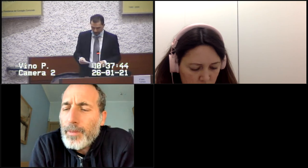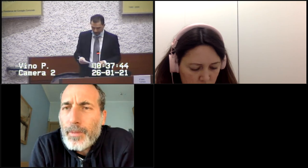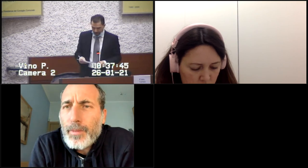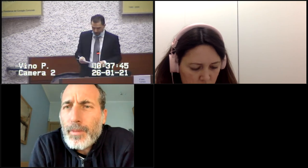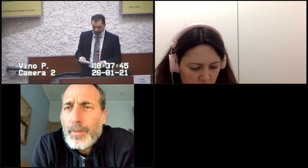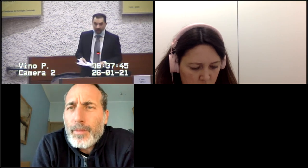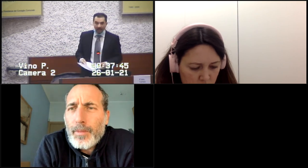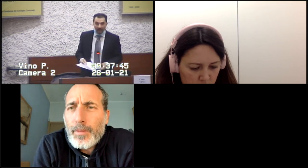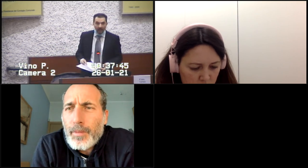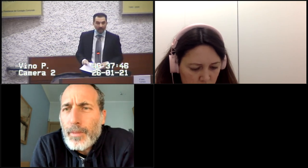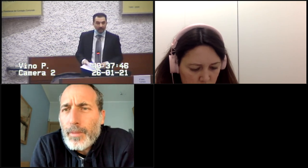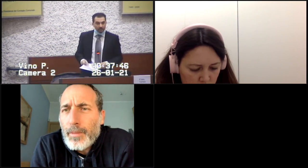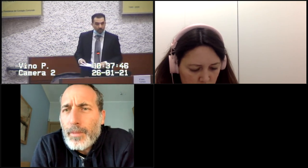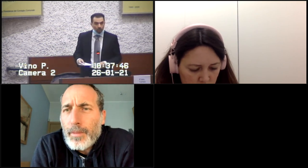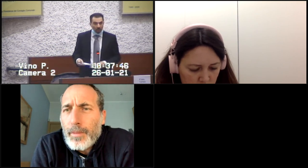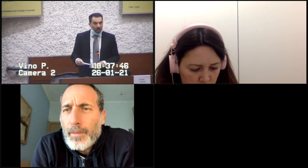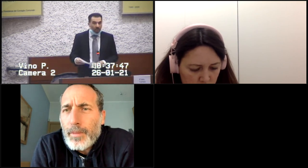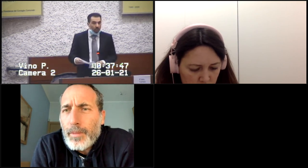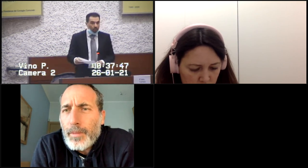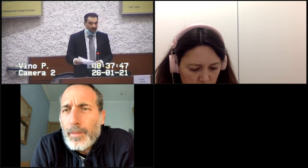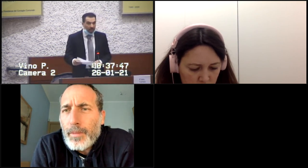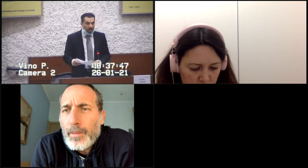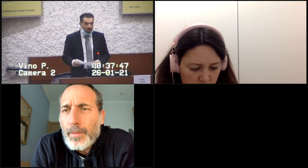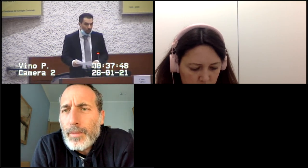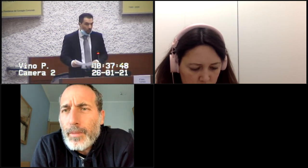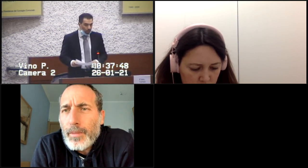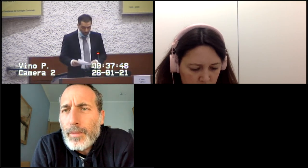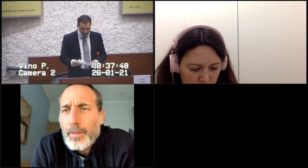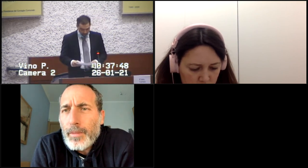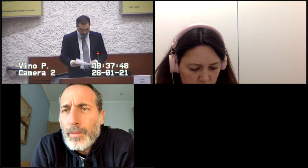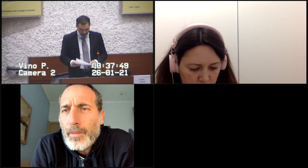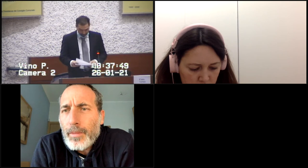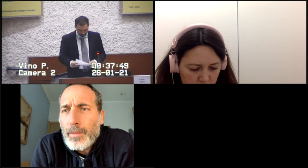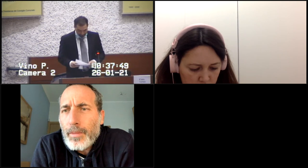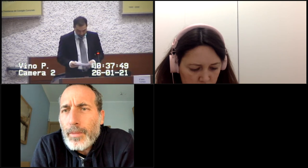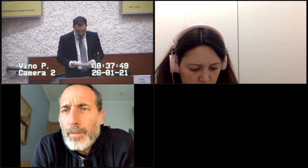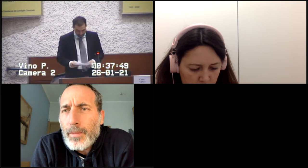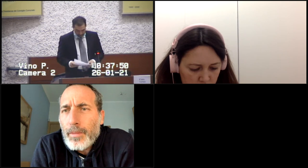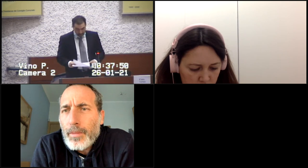la mozione ha sicuramente un grandissimo e un suo valore.